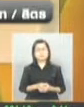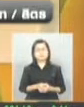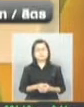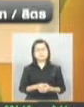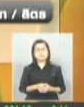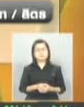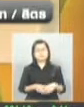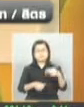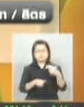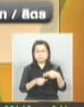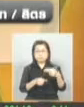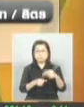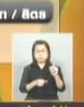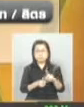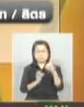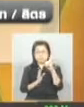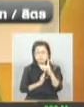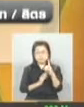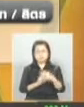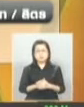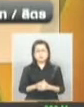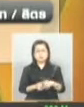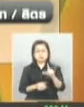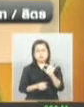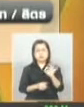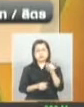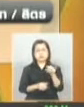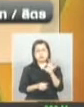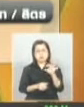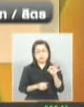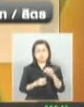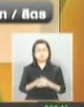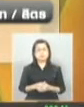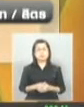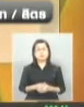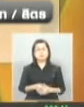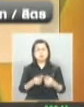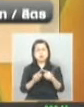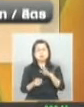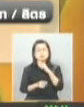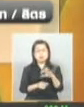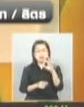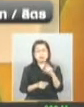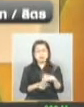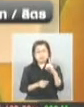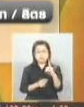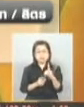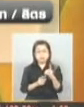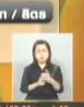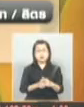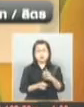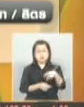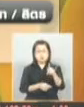ำมันในของดีเซลนะคะราคายังอยู่ที่29.99 บาทแต่ว่าถ้าเป็นดีเซลผู้ค้ารายอื่นๆนะคะถ้าไม่ใช่ปต